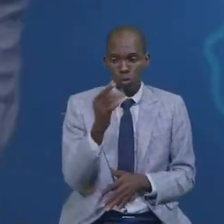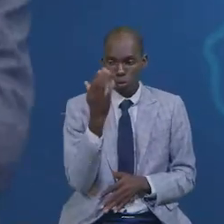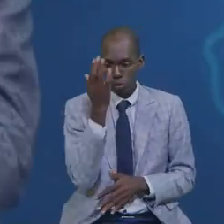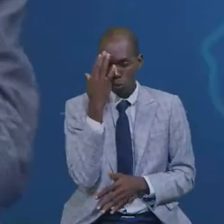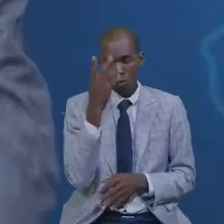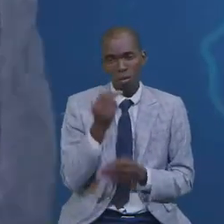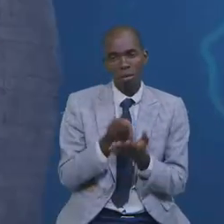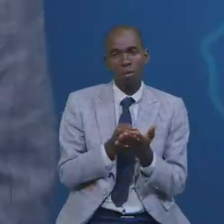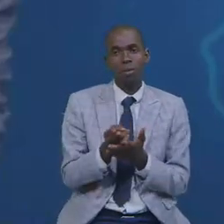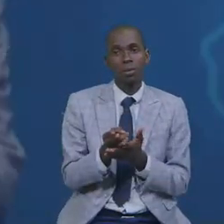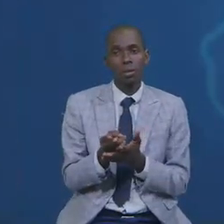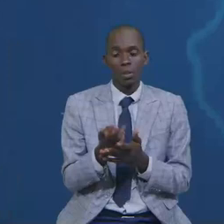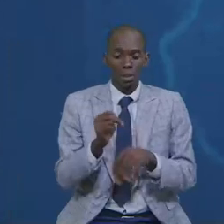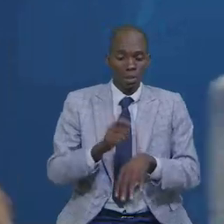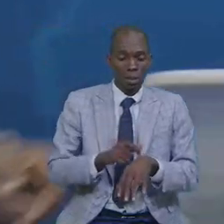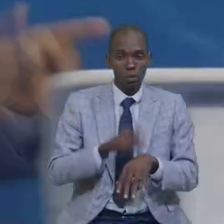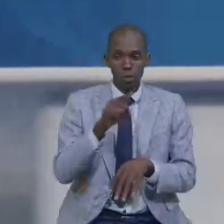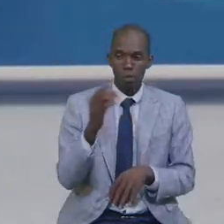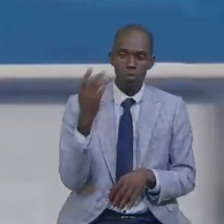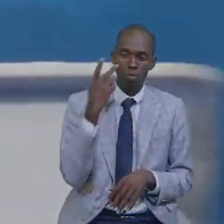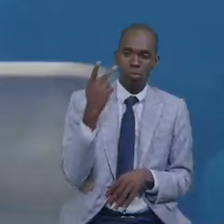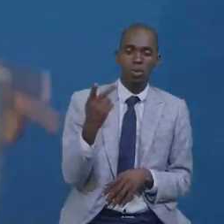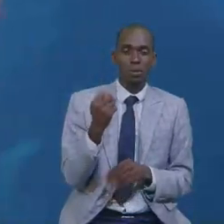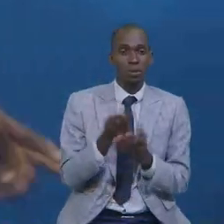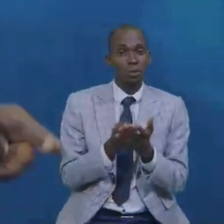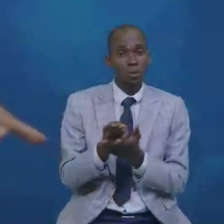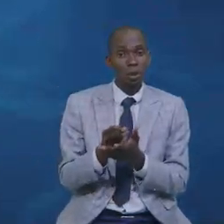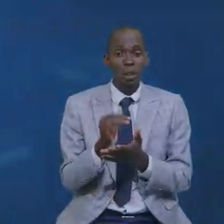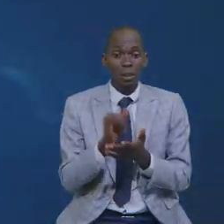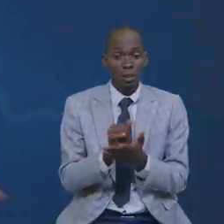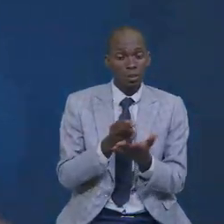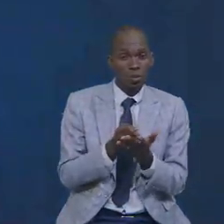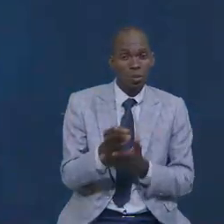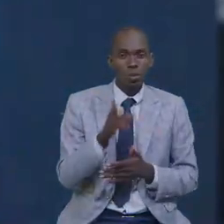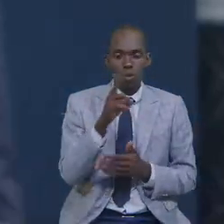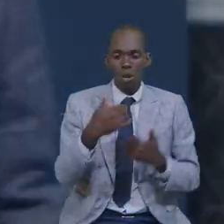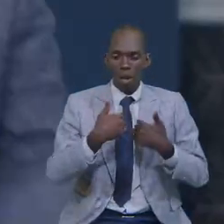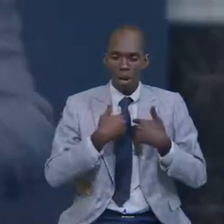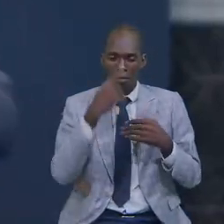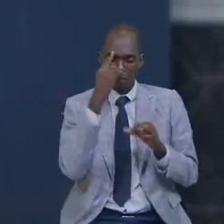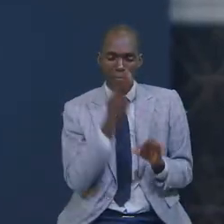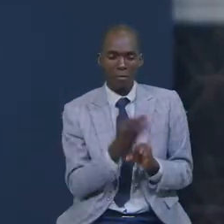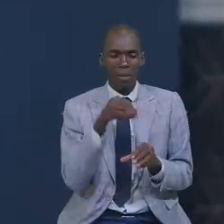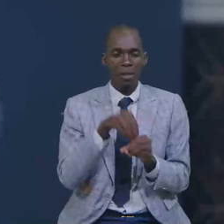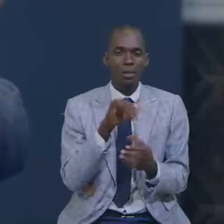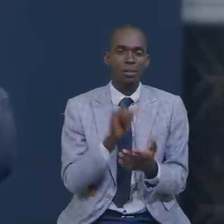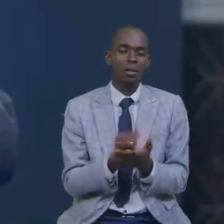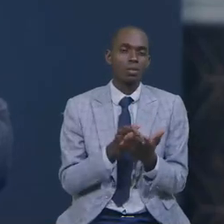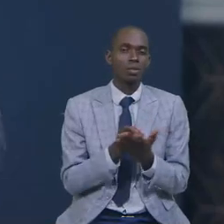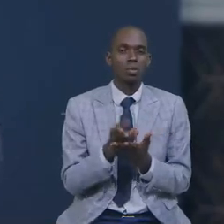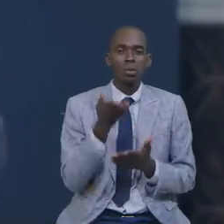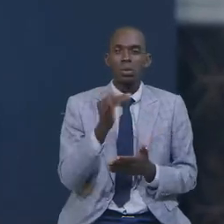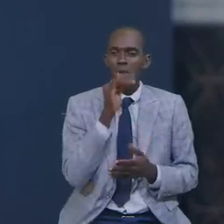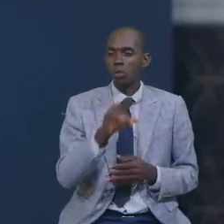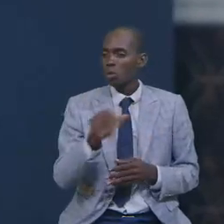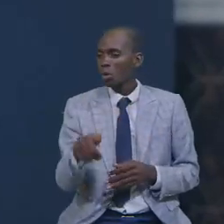l'instant que vous connaissez la vérité dès que vous écoutez la vérité cette vérité vous avez la vous avez foi en cette